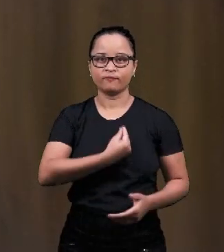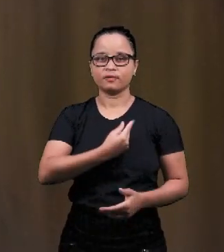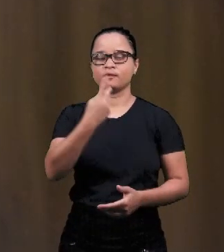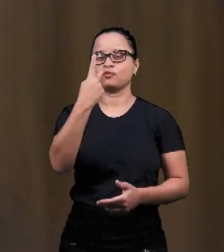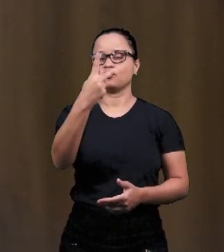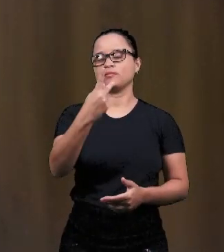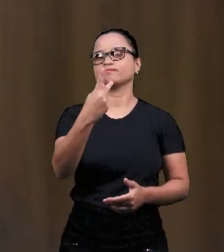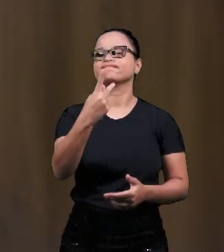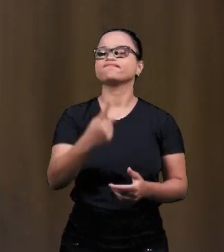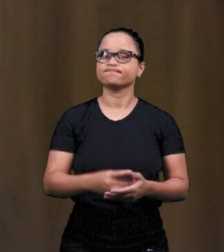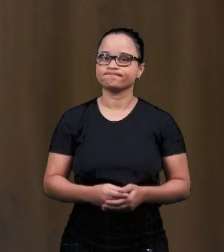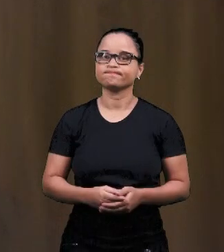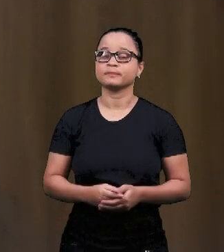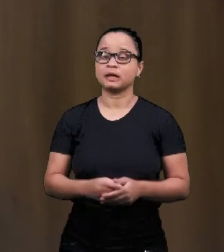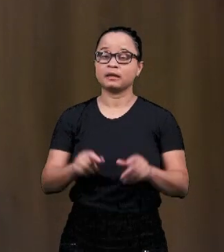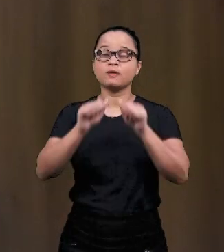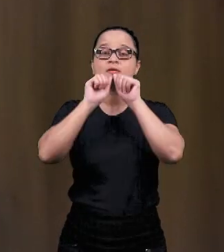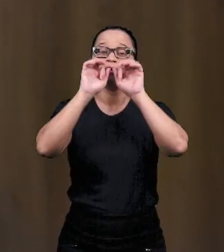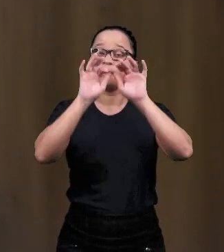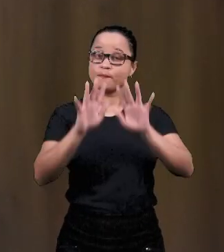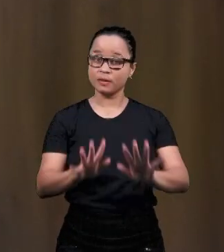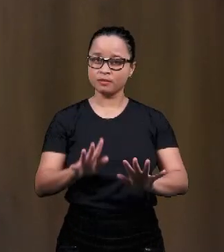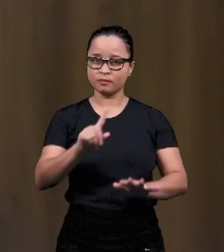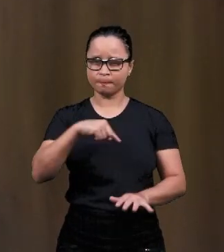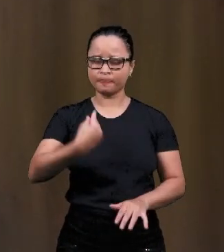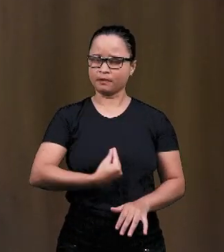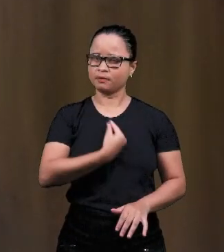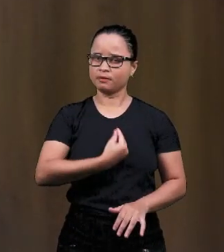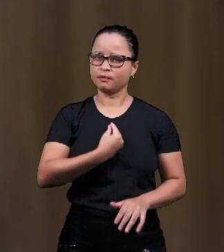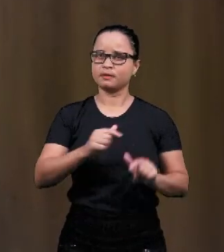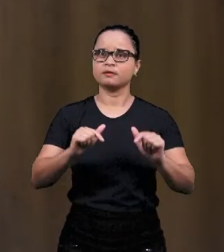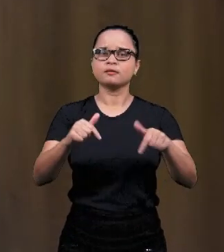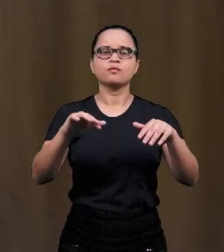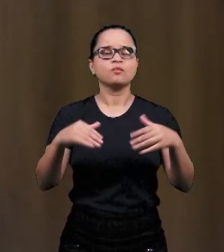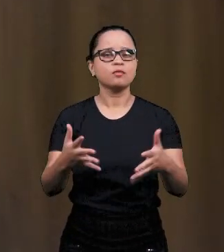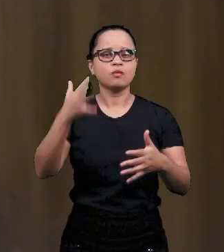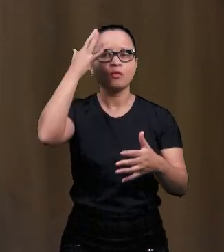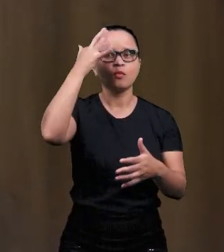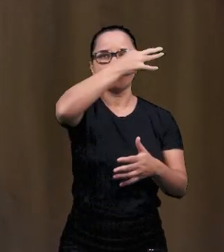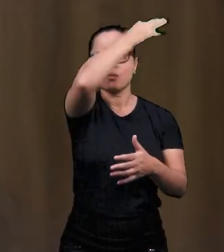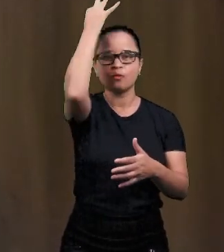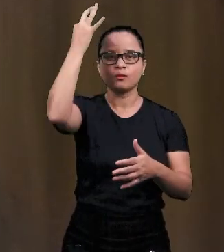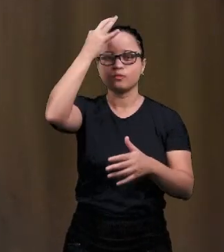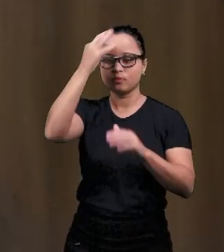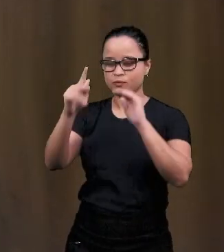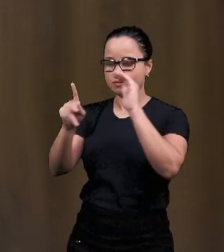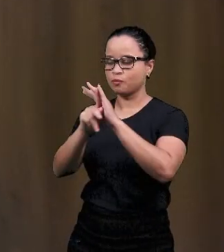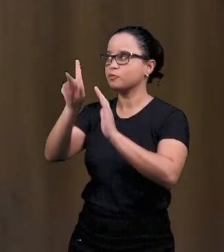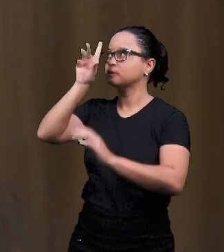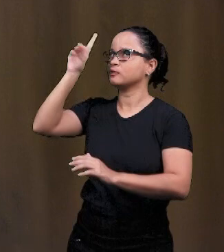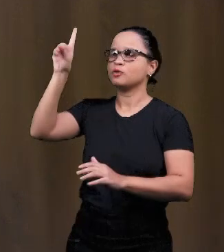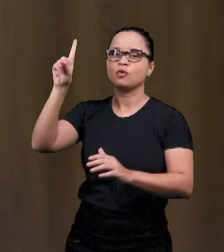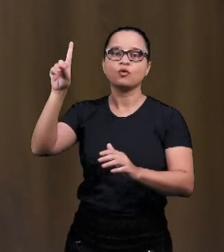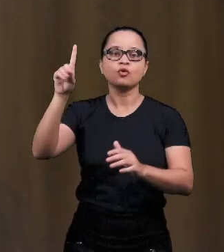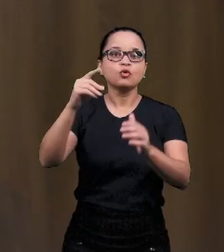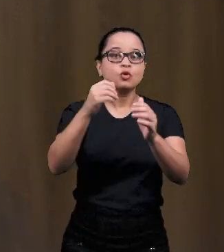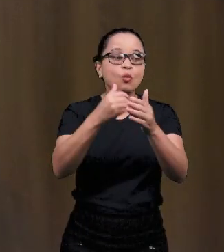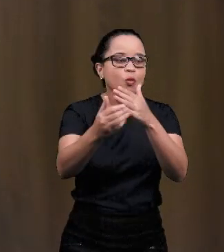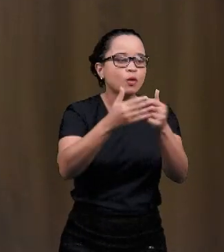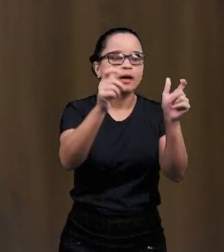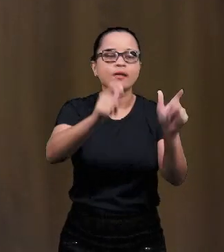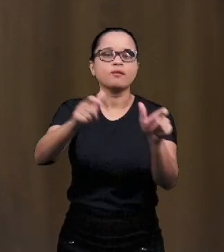вашему сердцу. Мы живем благословением действия Духа Божьего повсеместно. И где вы